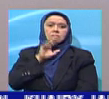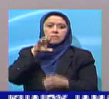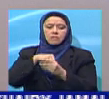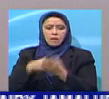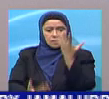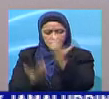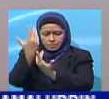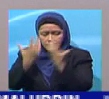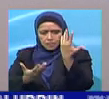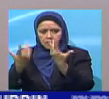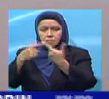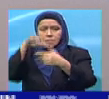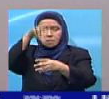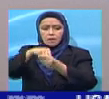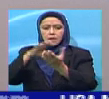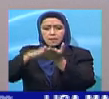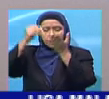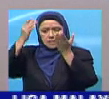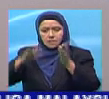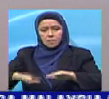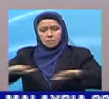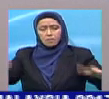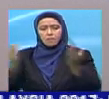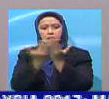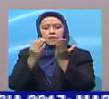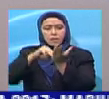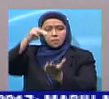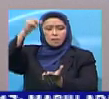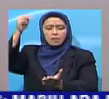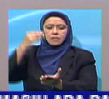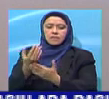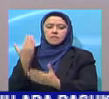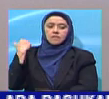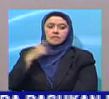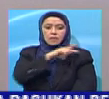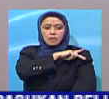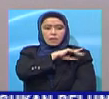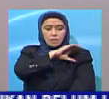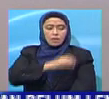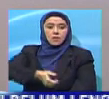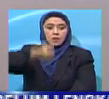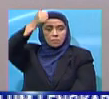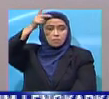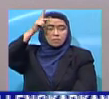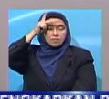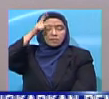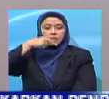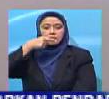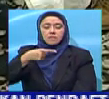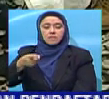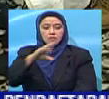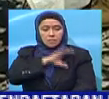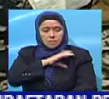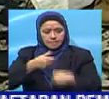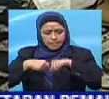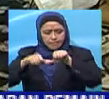sejak dua hari lalu. Kejadian itu didakwa berlaku di negeri berkenaan. Ketua Polis Kelantan, Datuk Dr. Abdul Rahman Ismail berkata,